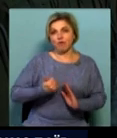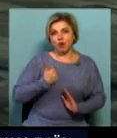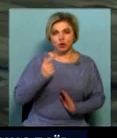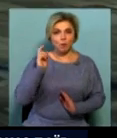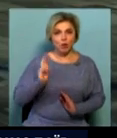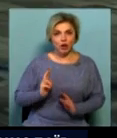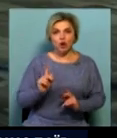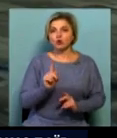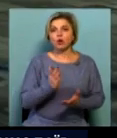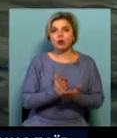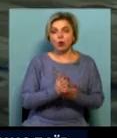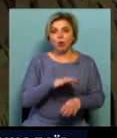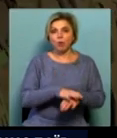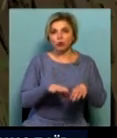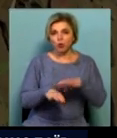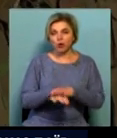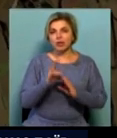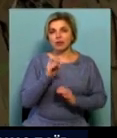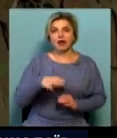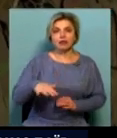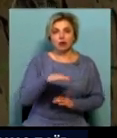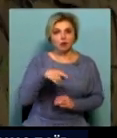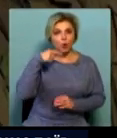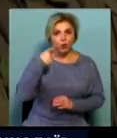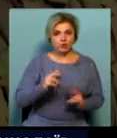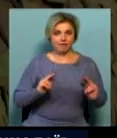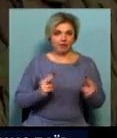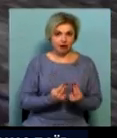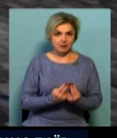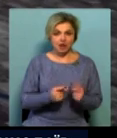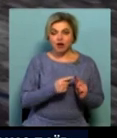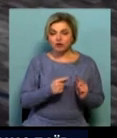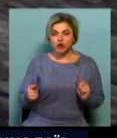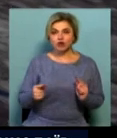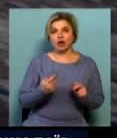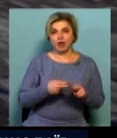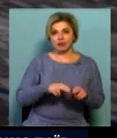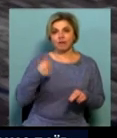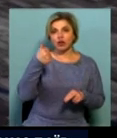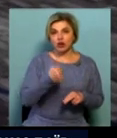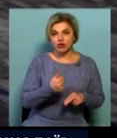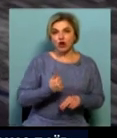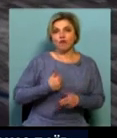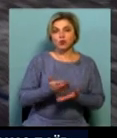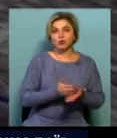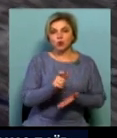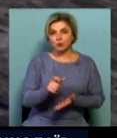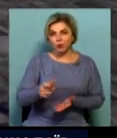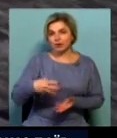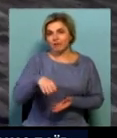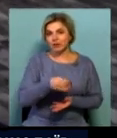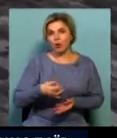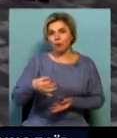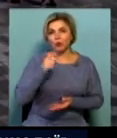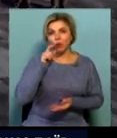що знаходяться у полоні на території Російської Федерації. Протягом поточного тижня військовослужбовці всіх областей України